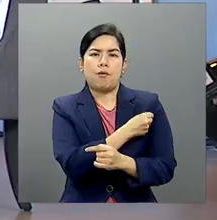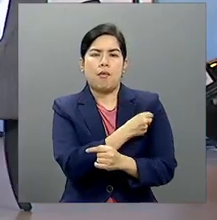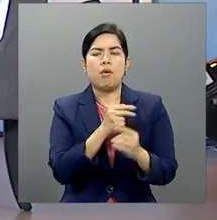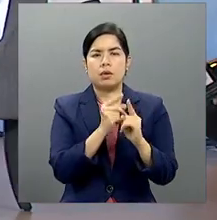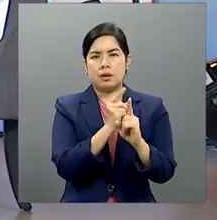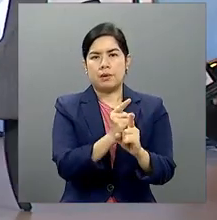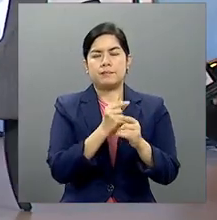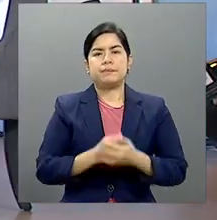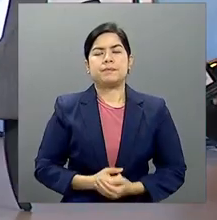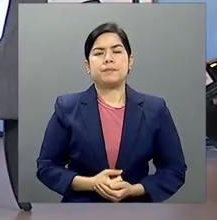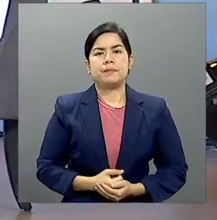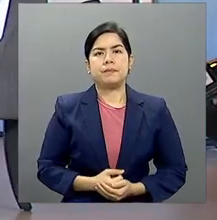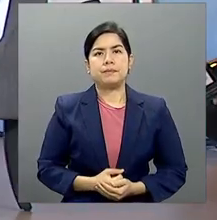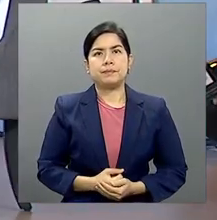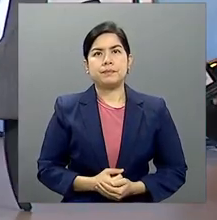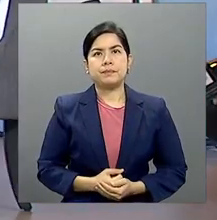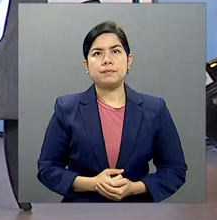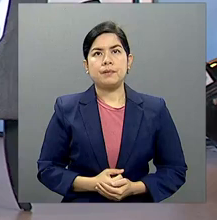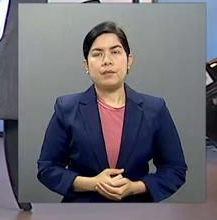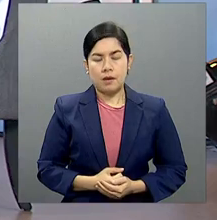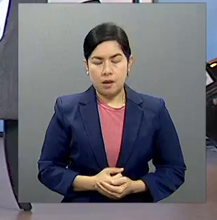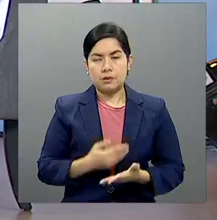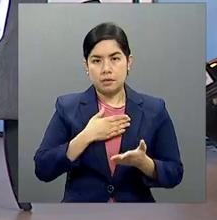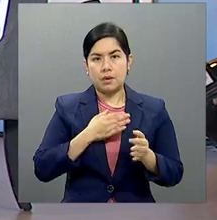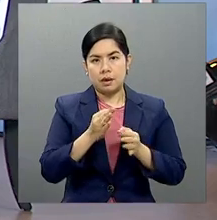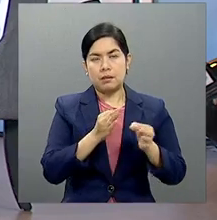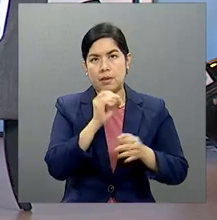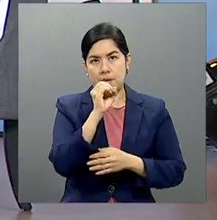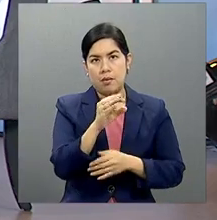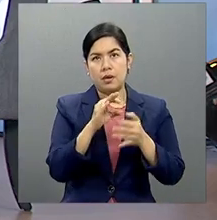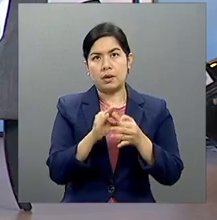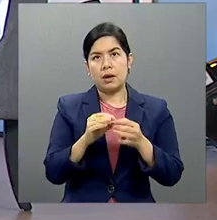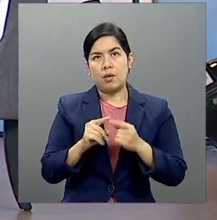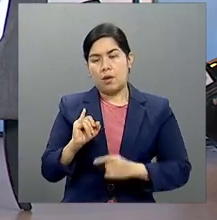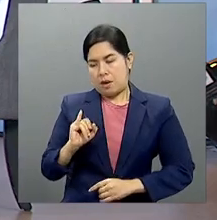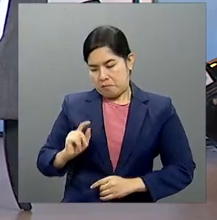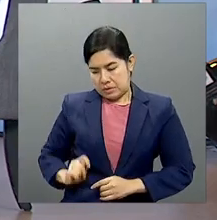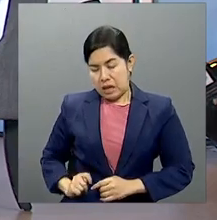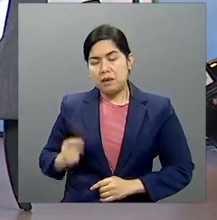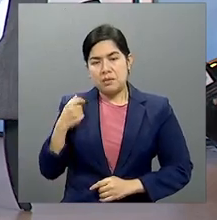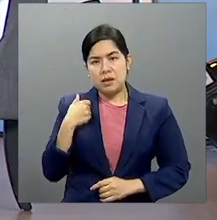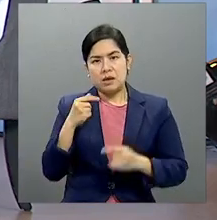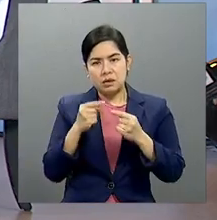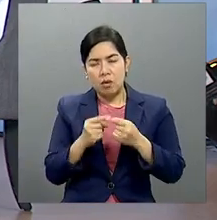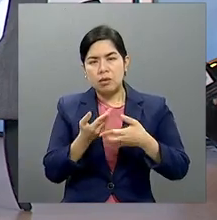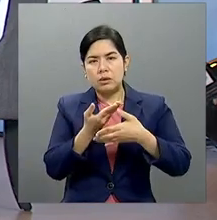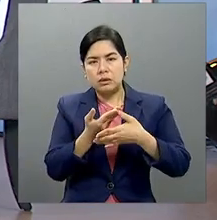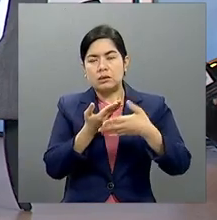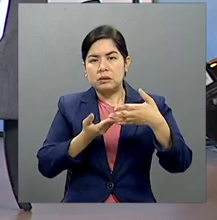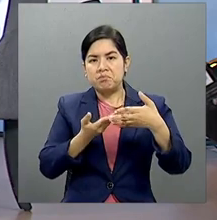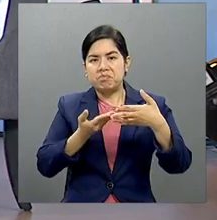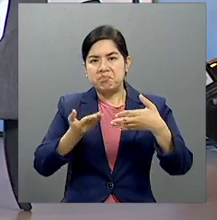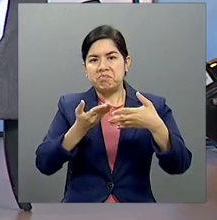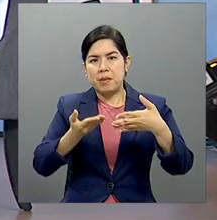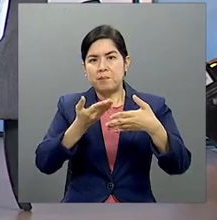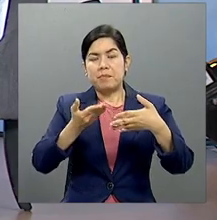ก็คือต้องเรียนให้ทราบก่อนนะครับว่าไตเสื่อมเรื้อรังเนี่ยมีทั้งหมด5ระยะ ค่ะ ระยะที่1ถึงระยะที่4เนี่ยผู้ป่วยยังไม่มีความจำเป็น